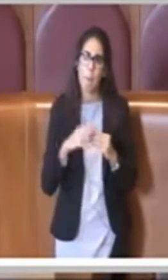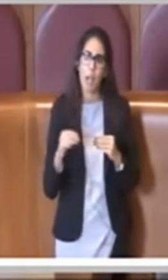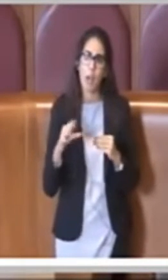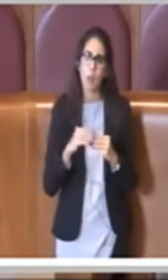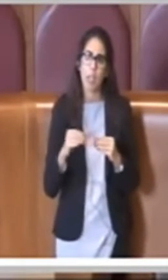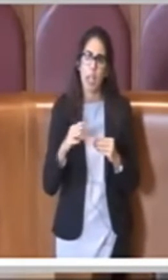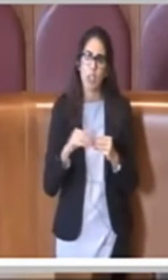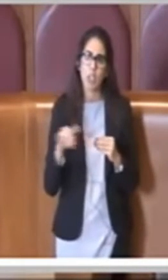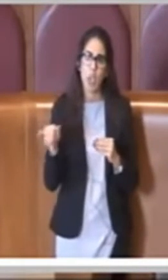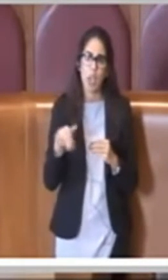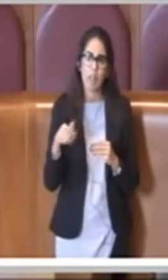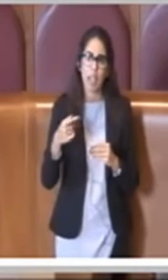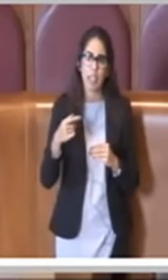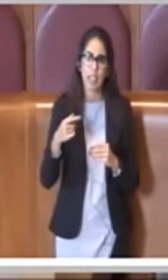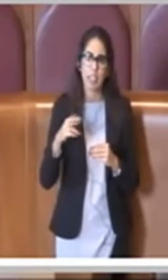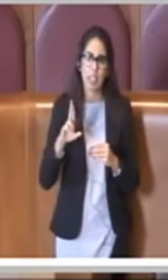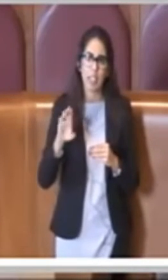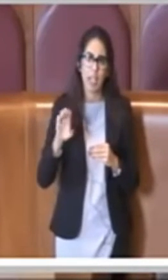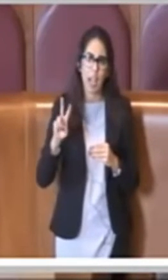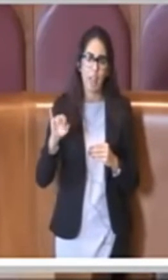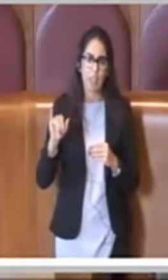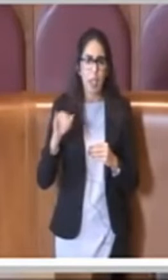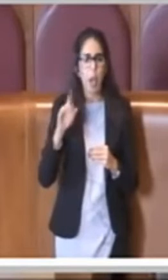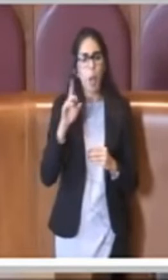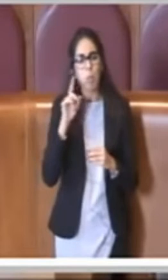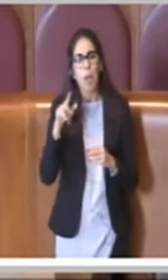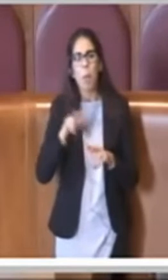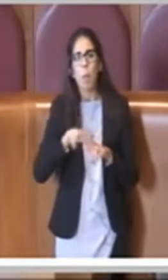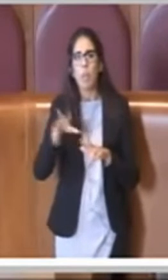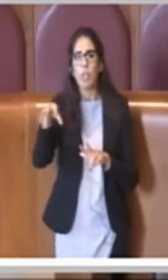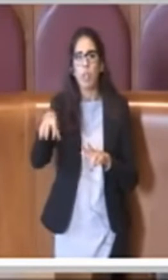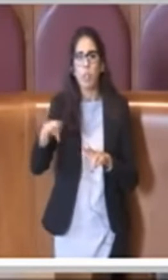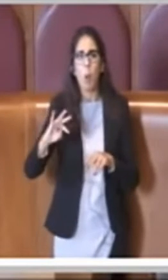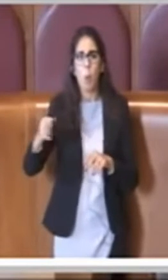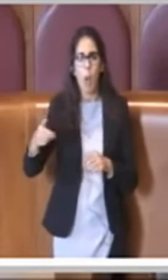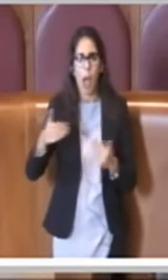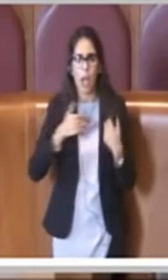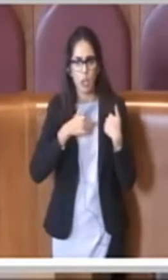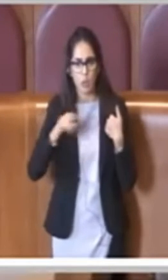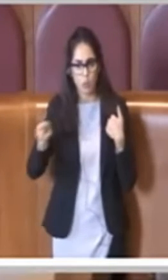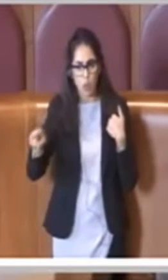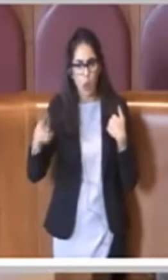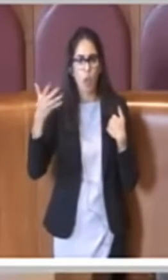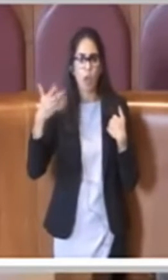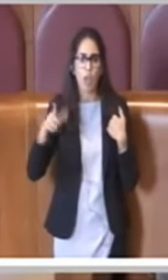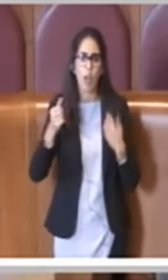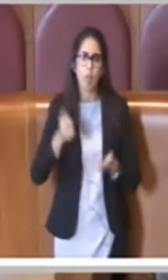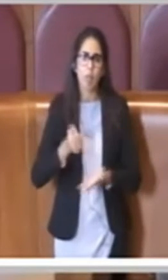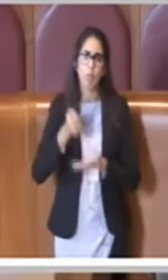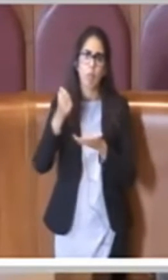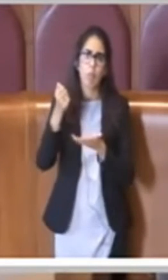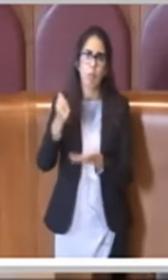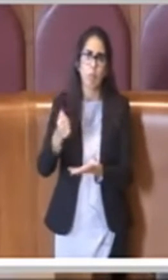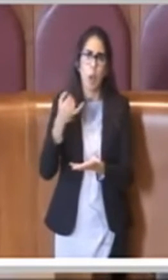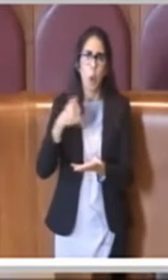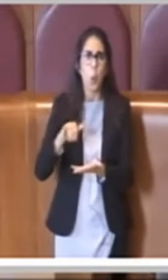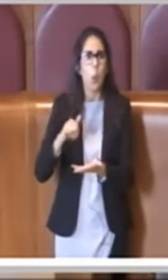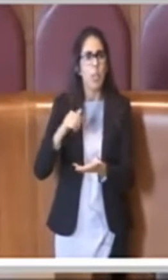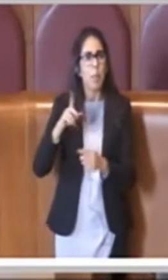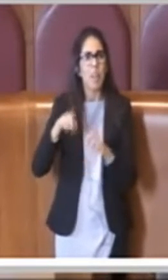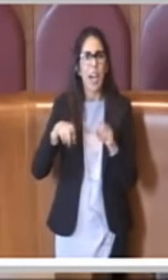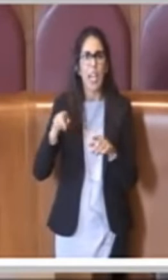di Via Trevi da parte sempre del Municipio IV, infatti con uno stanziamento avuto nell'ultima variazione